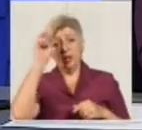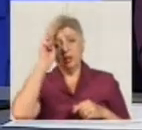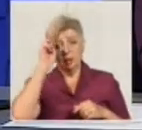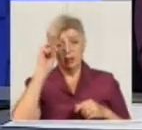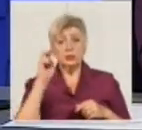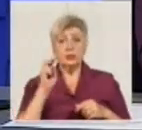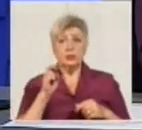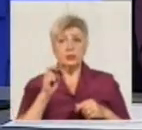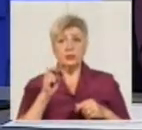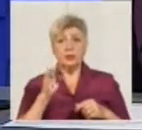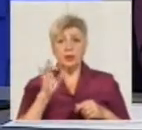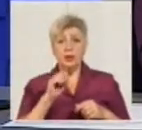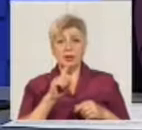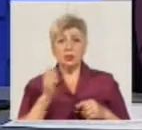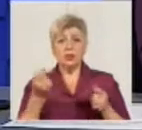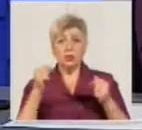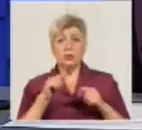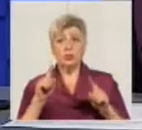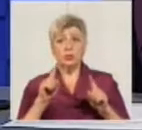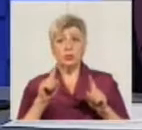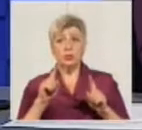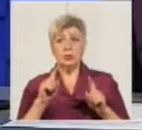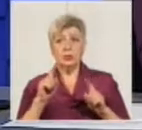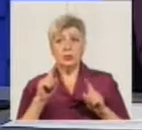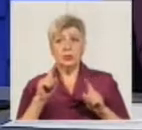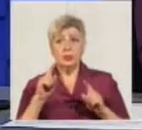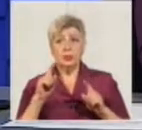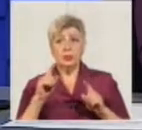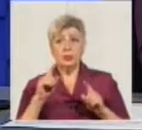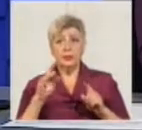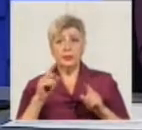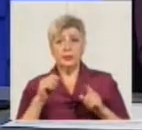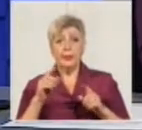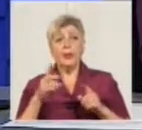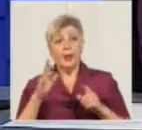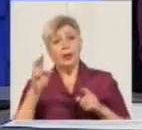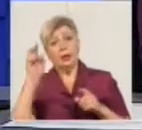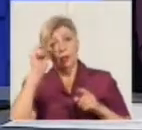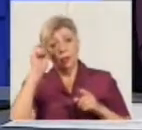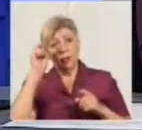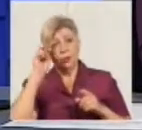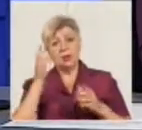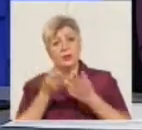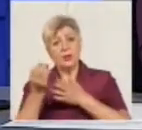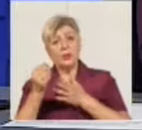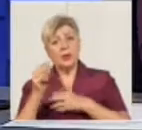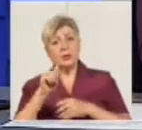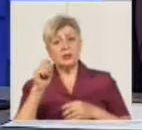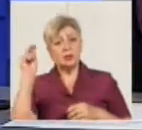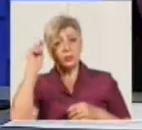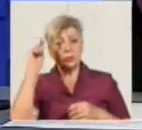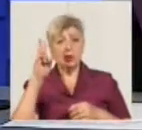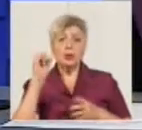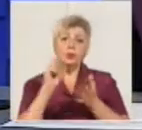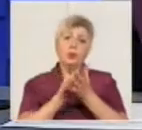держзамовлення, але із-за того, що дитина вчиться на держзамовленні, в неї пенсію припинили сплачувати. І дитина